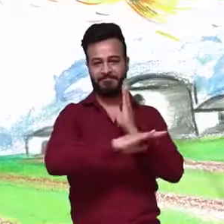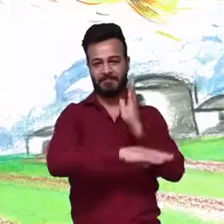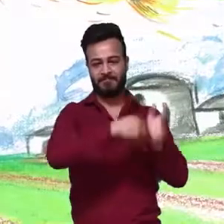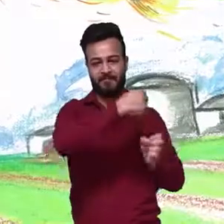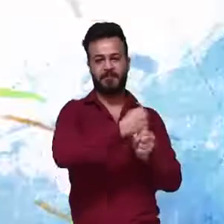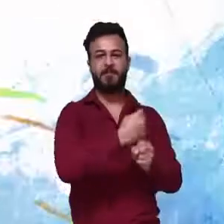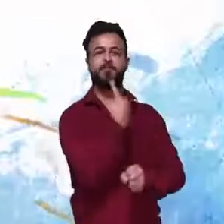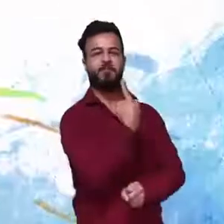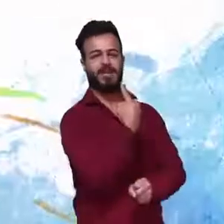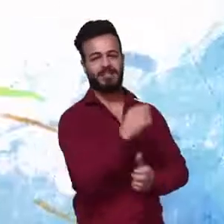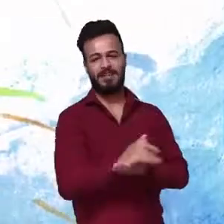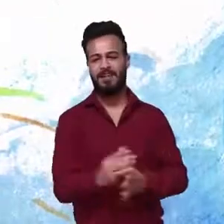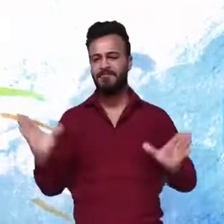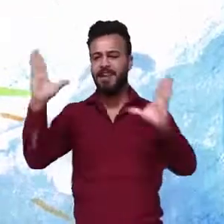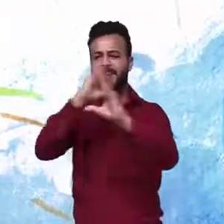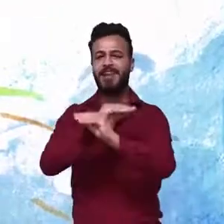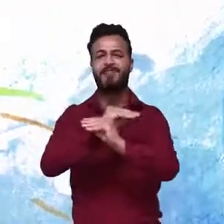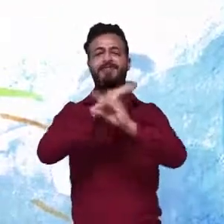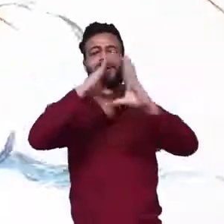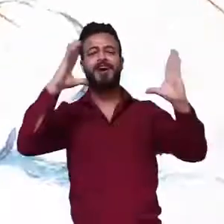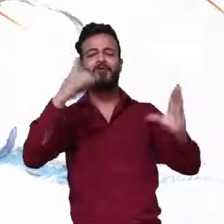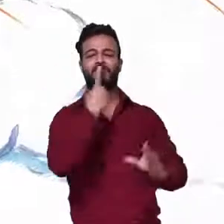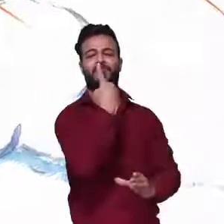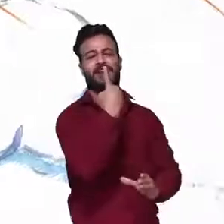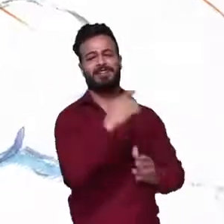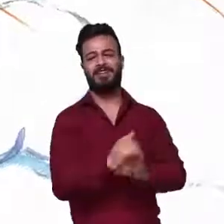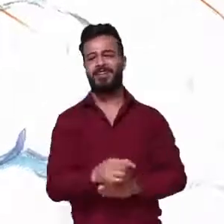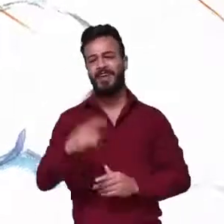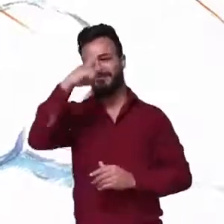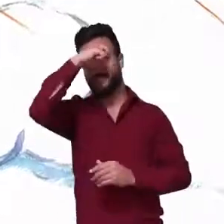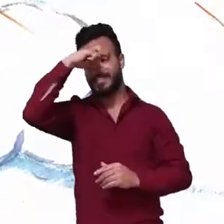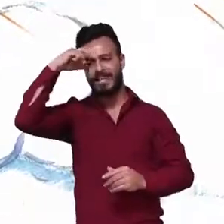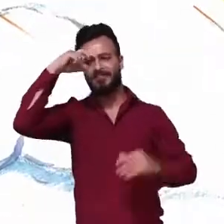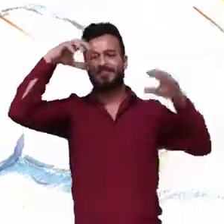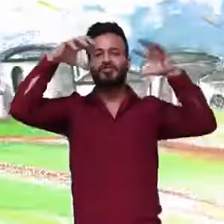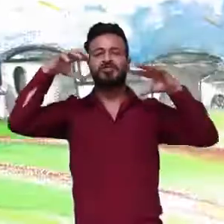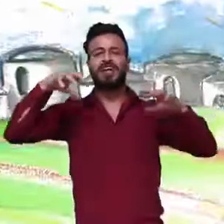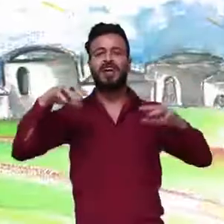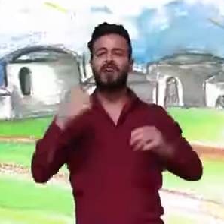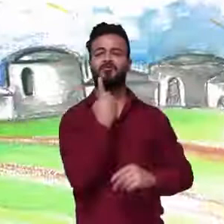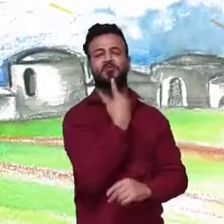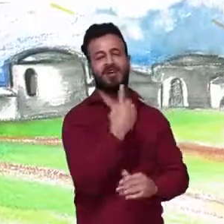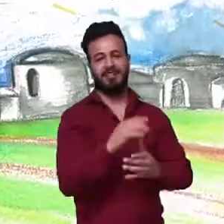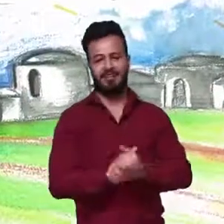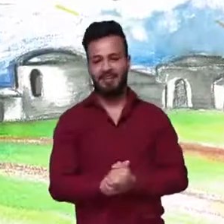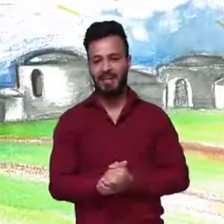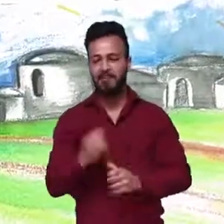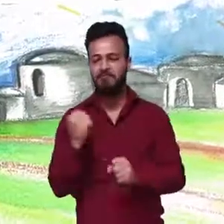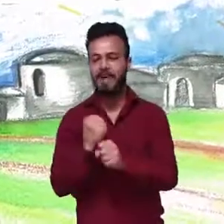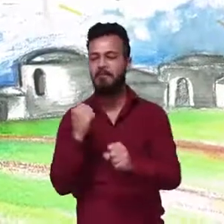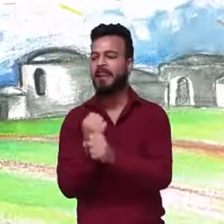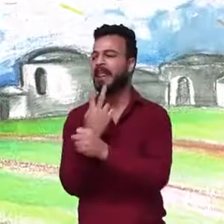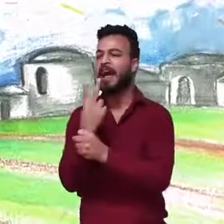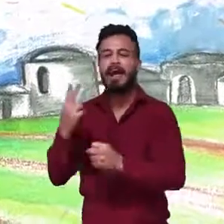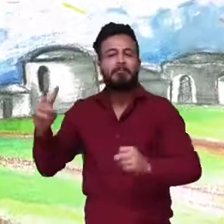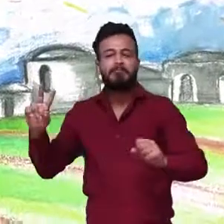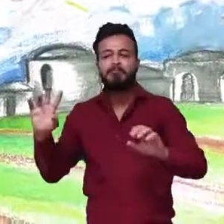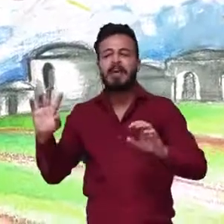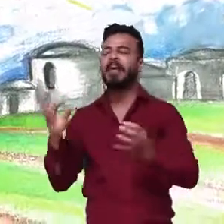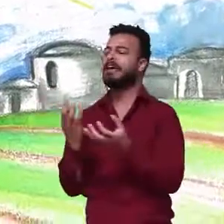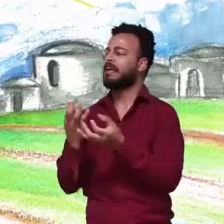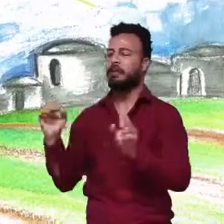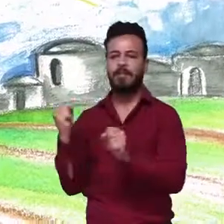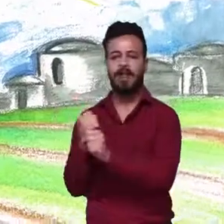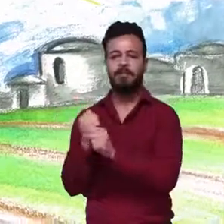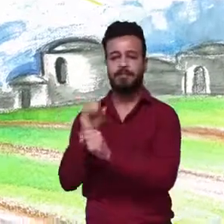وحيداً ليلاً ونهاراً صيفاً وشتاءً، يقوم بعمله الغريب على